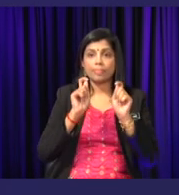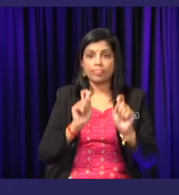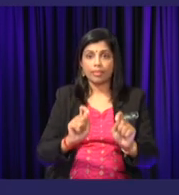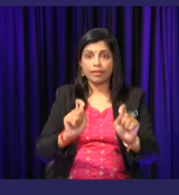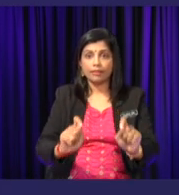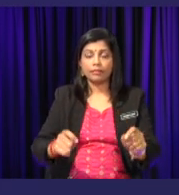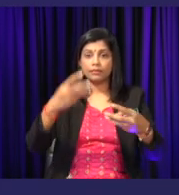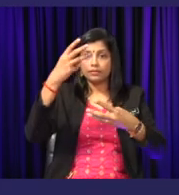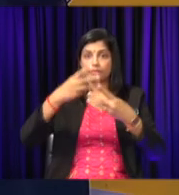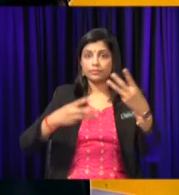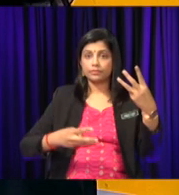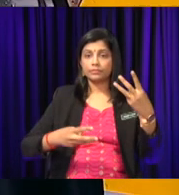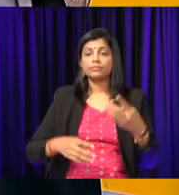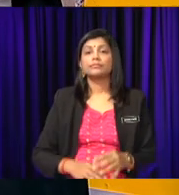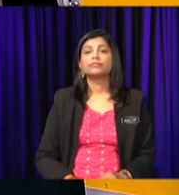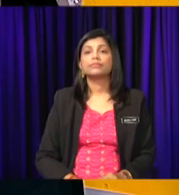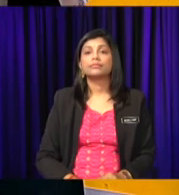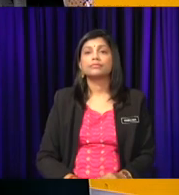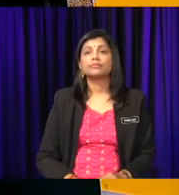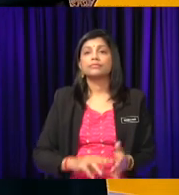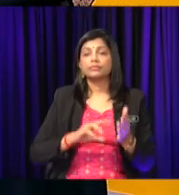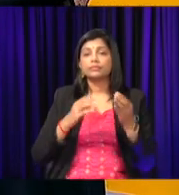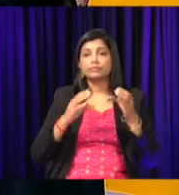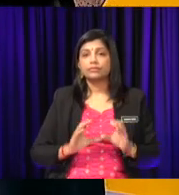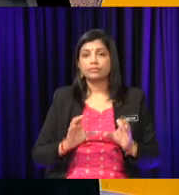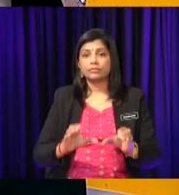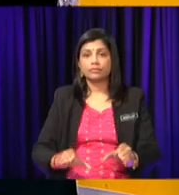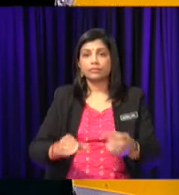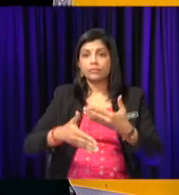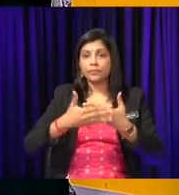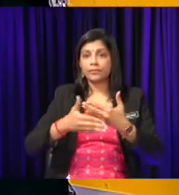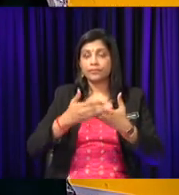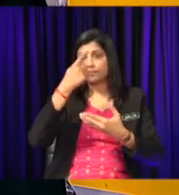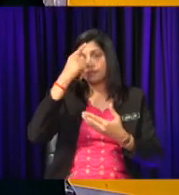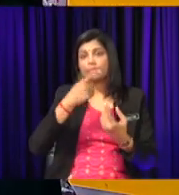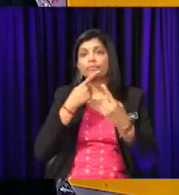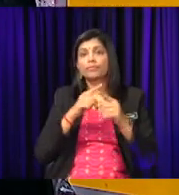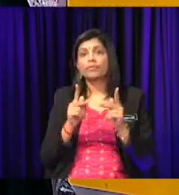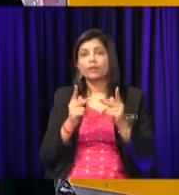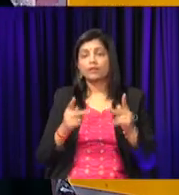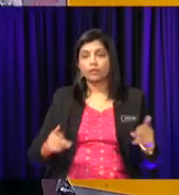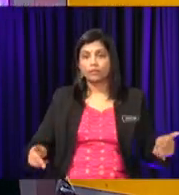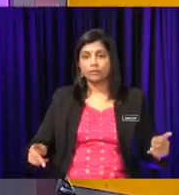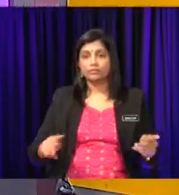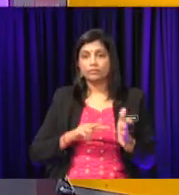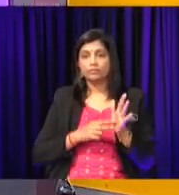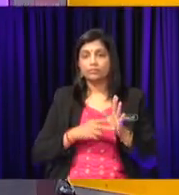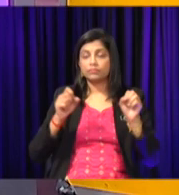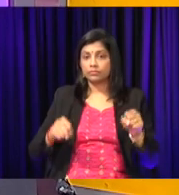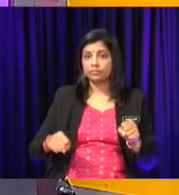menjawab Rangkai Kata dalam soal dan ini ialah mereka boleh memadamkan maksudnya